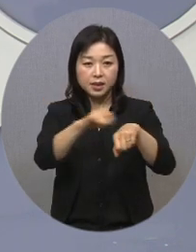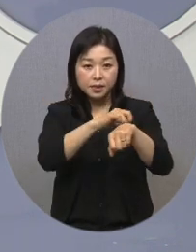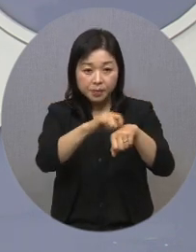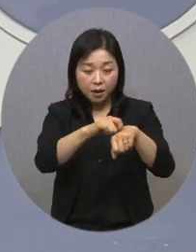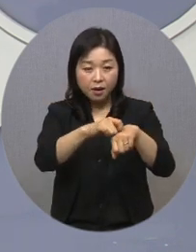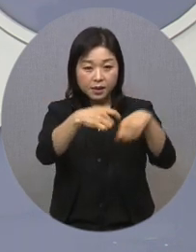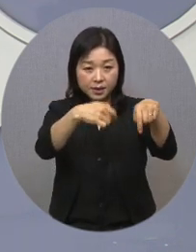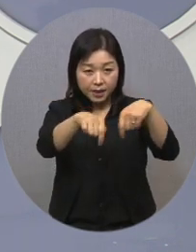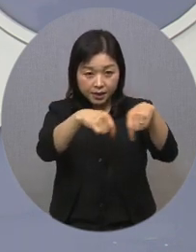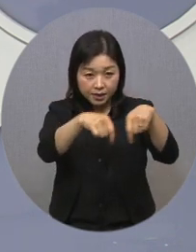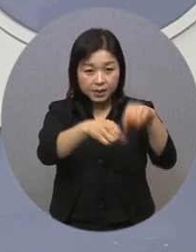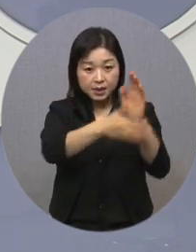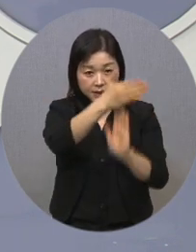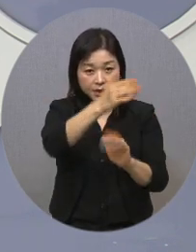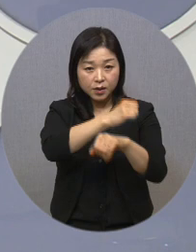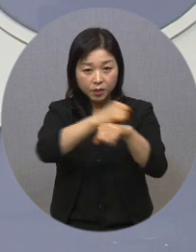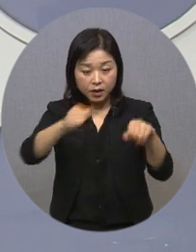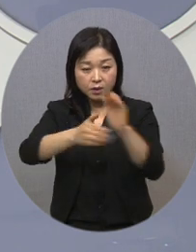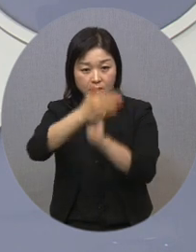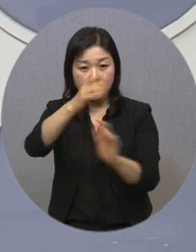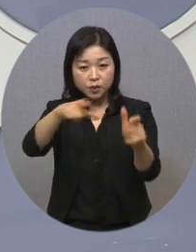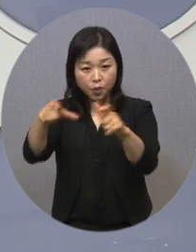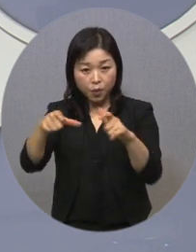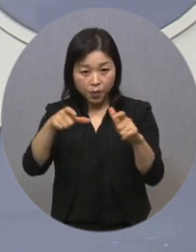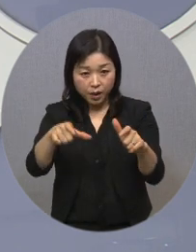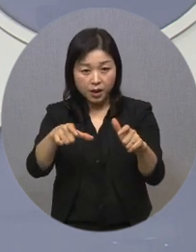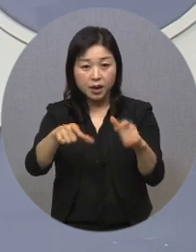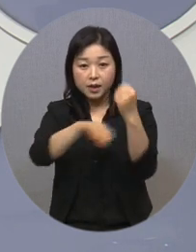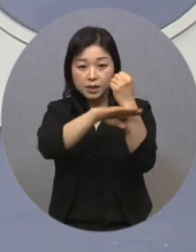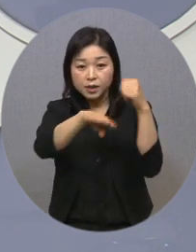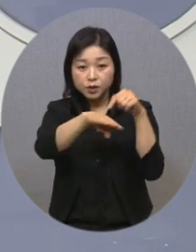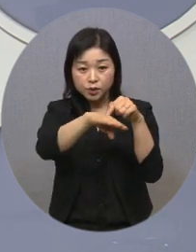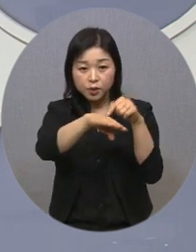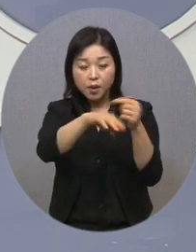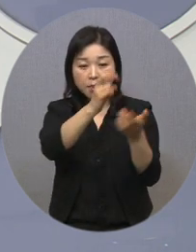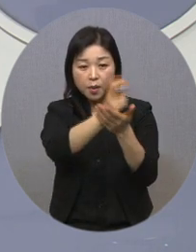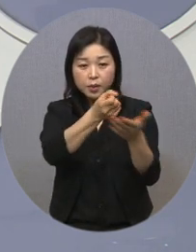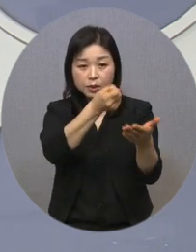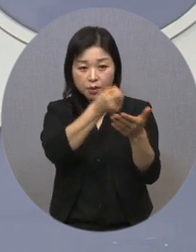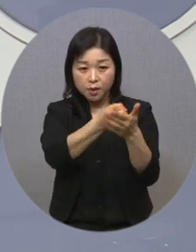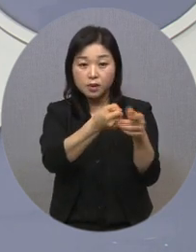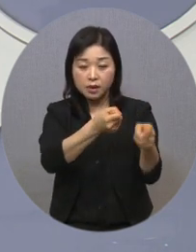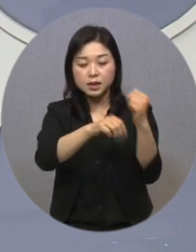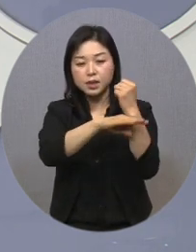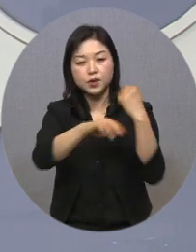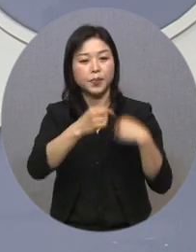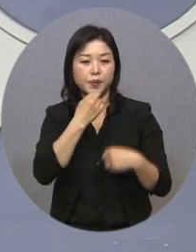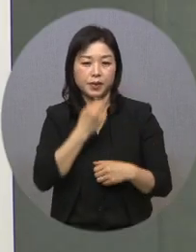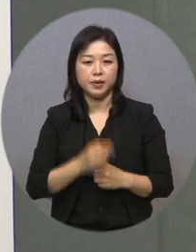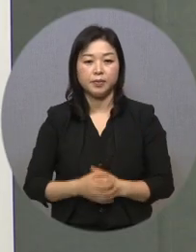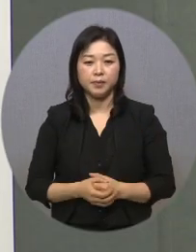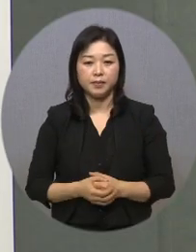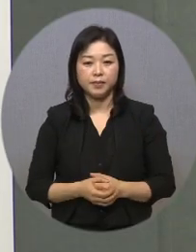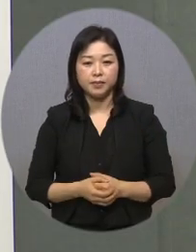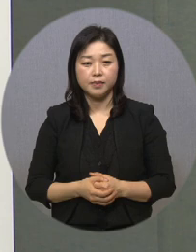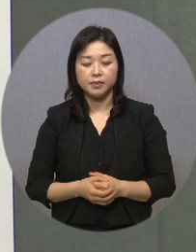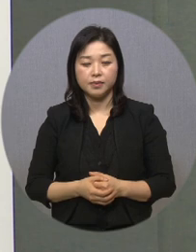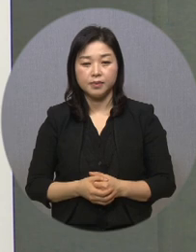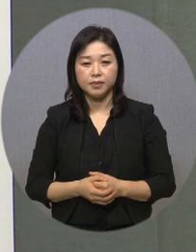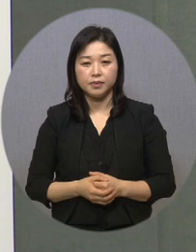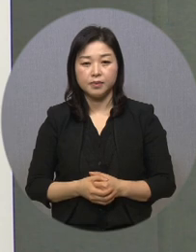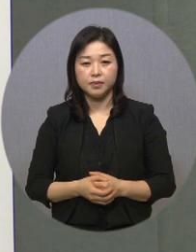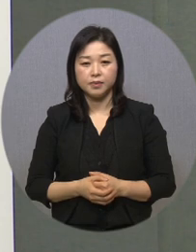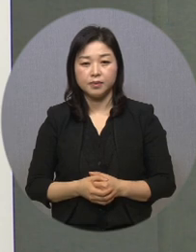특별자치시나 광역시 도에 대한 기준은 법령으로다가 정해져 있는 기준이 없습니다. 우리